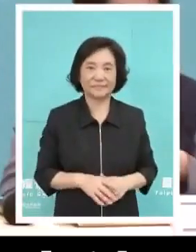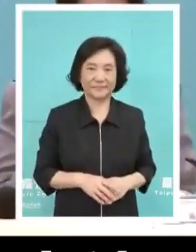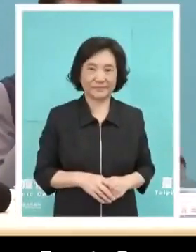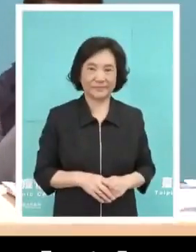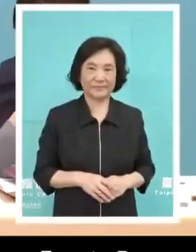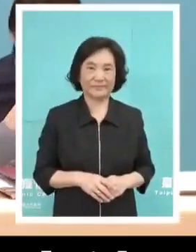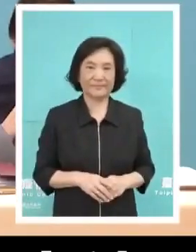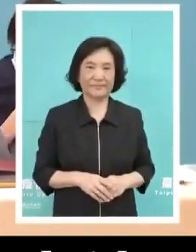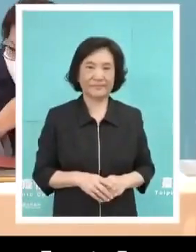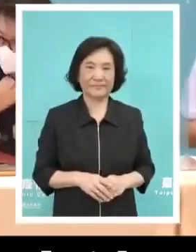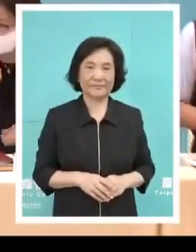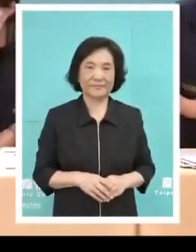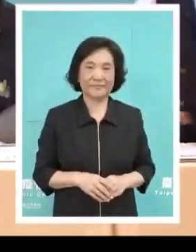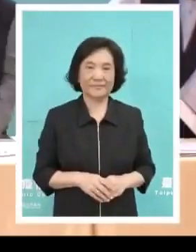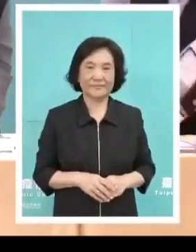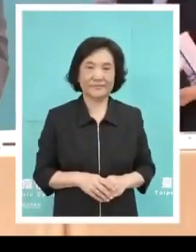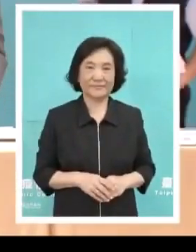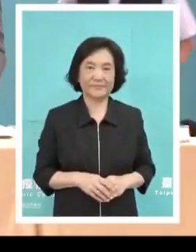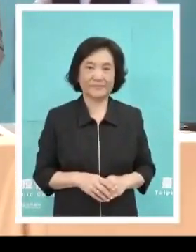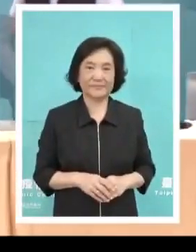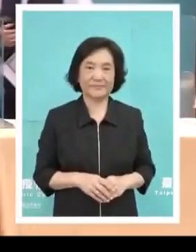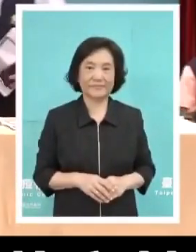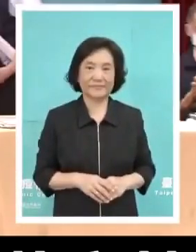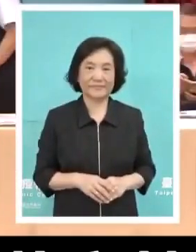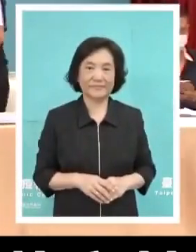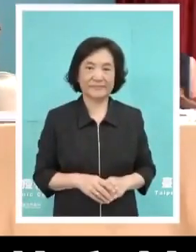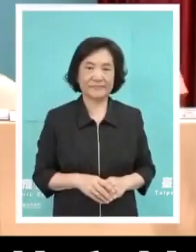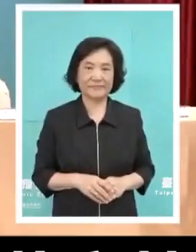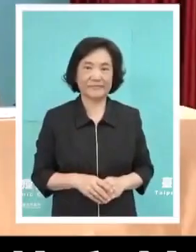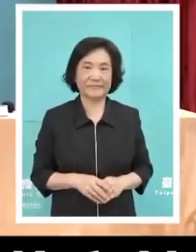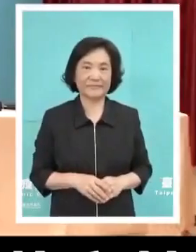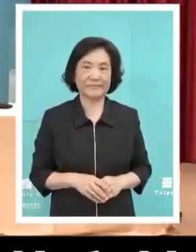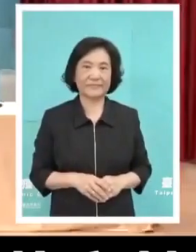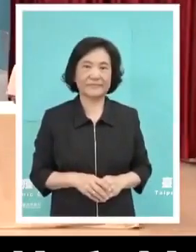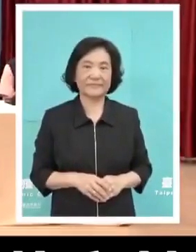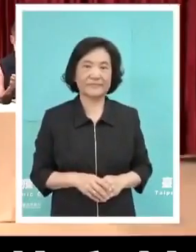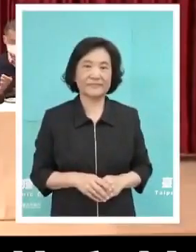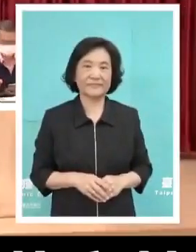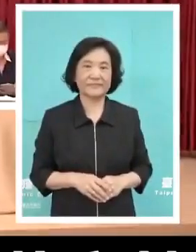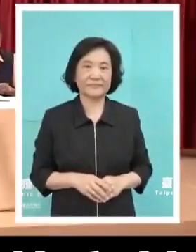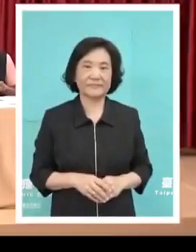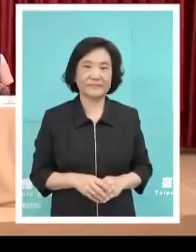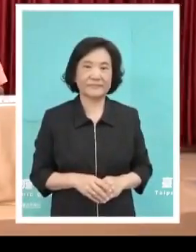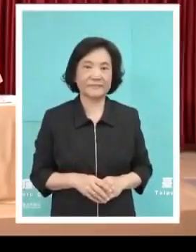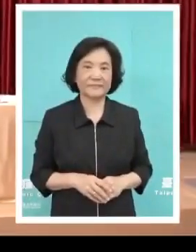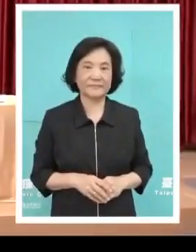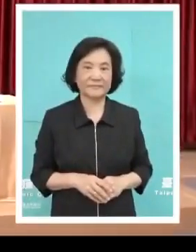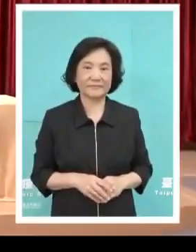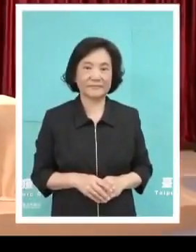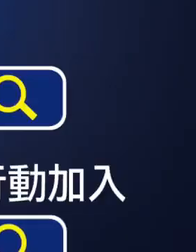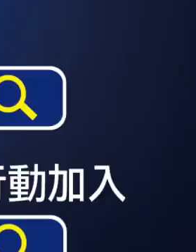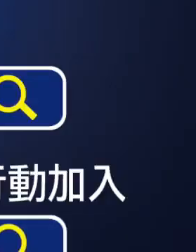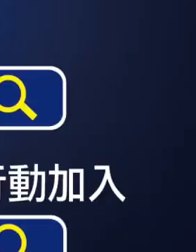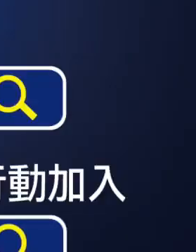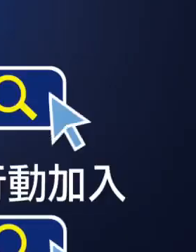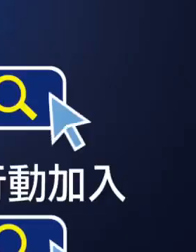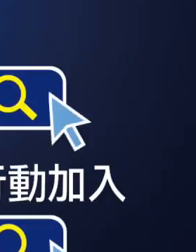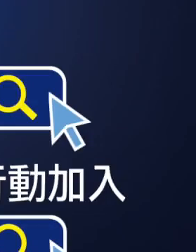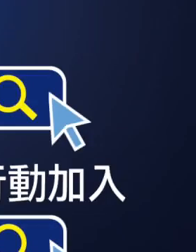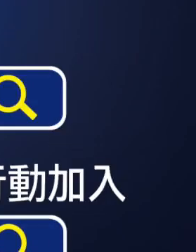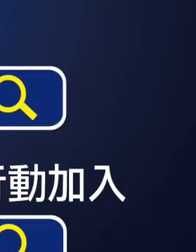案的标准程序申请给中央审核。新唐人亚太电视林家伟、黄燕玲台北新北报道。